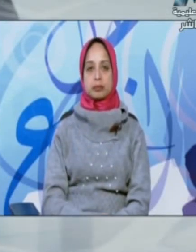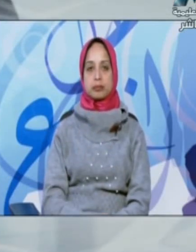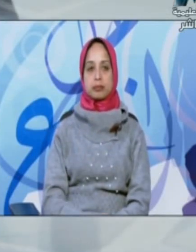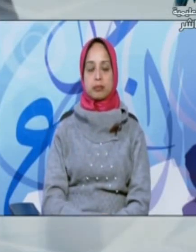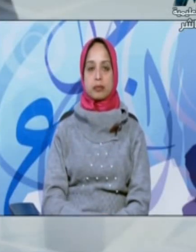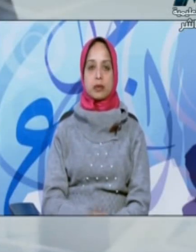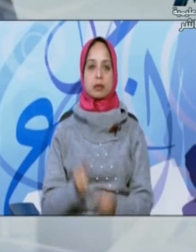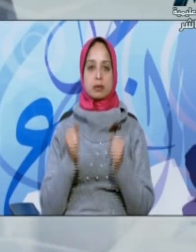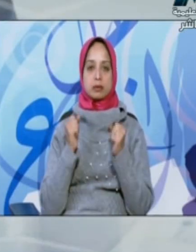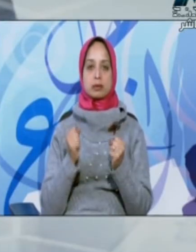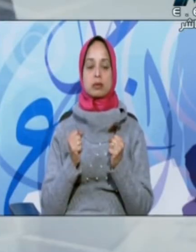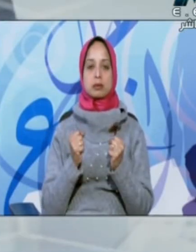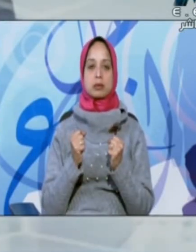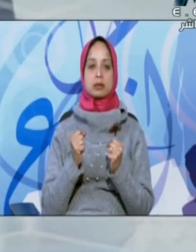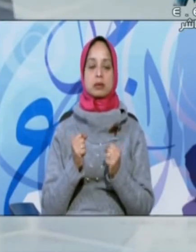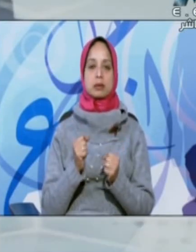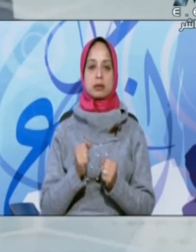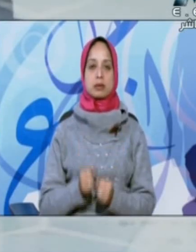تقوية